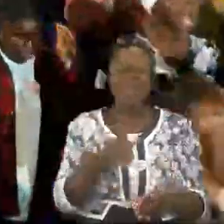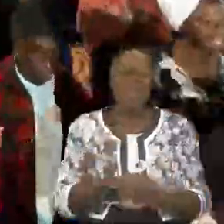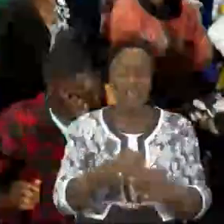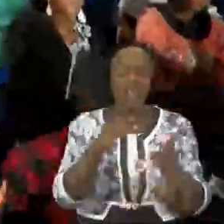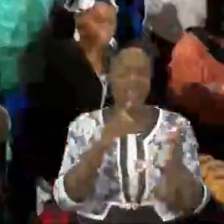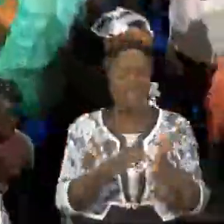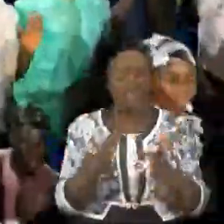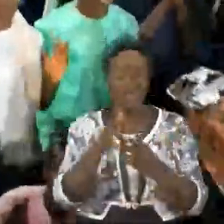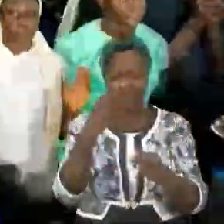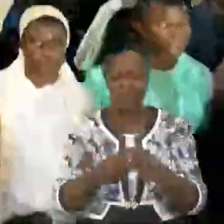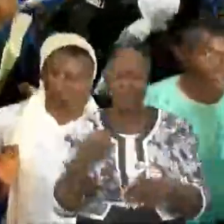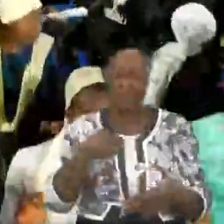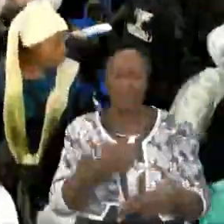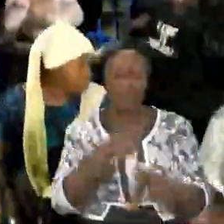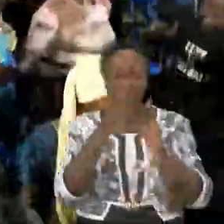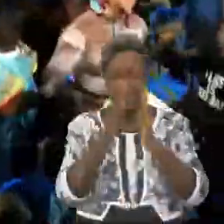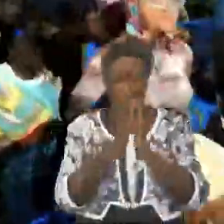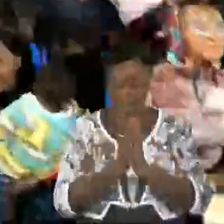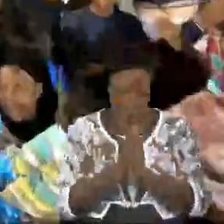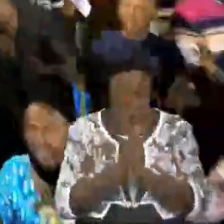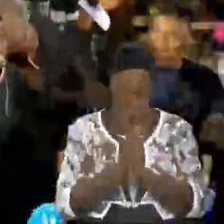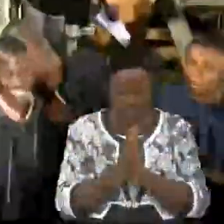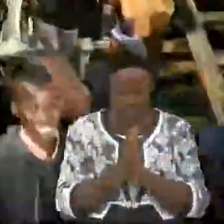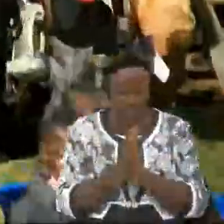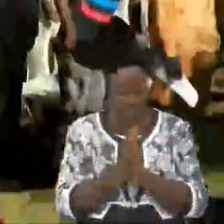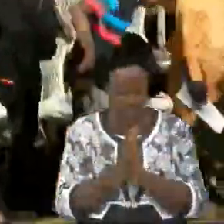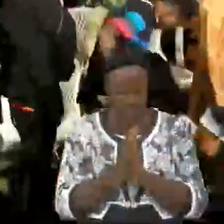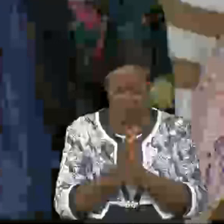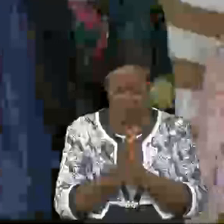nom de Jésus, nous prions.